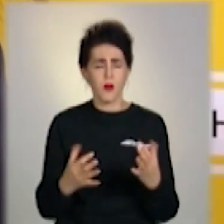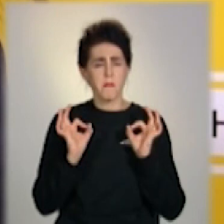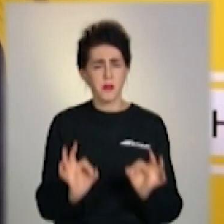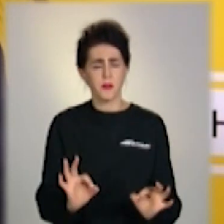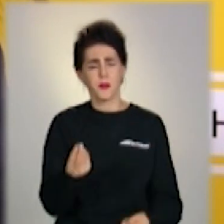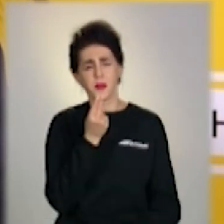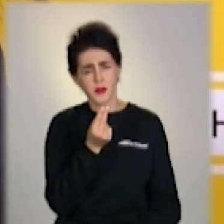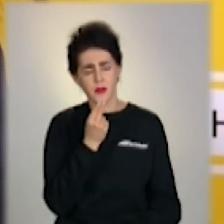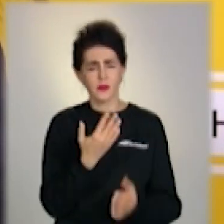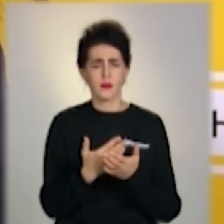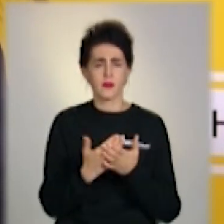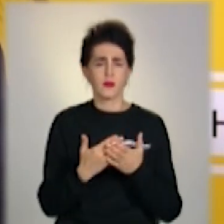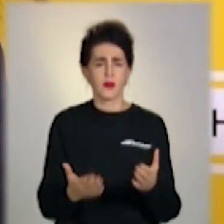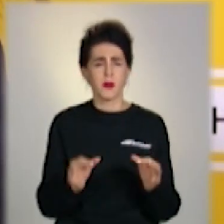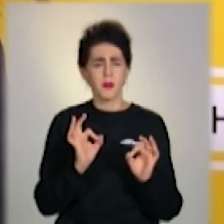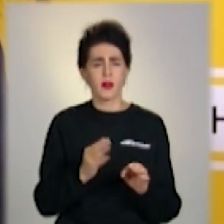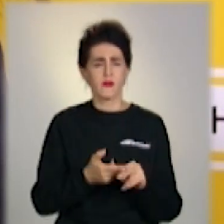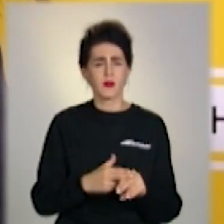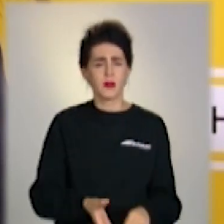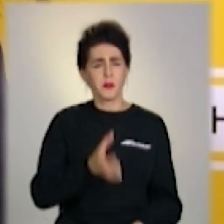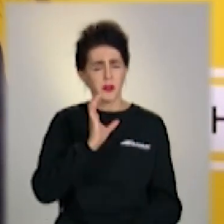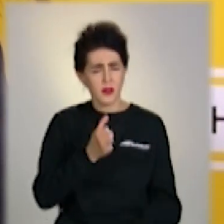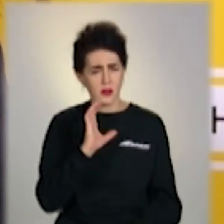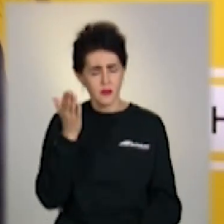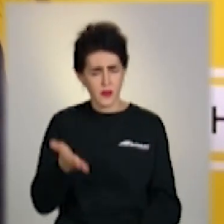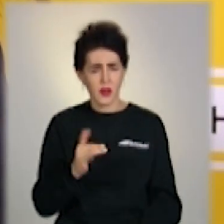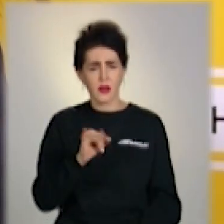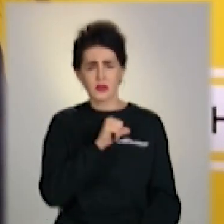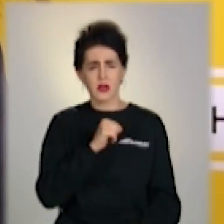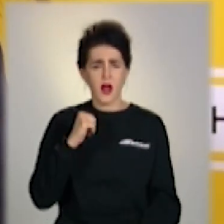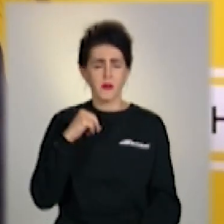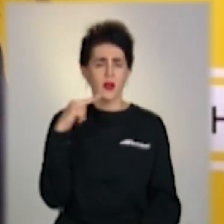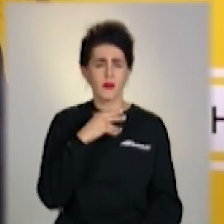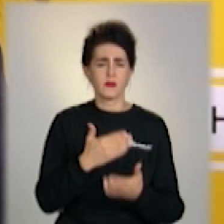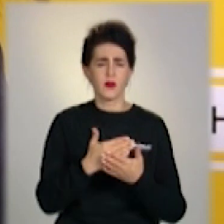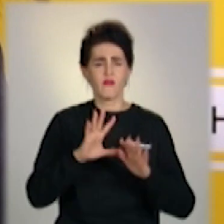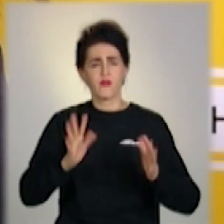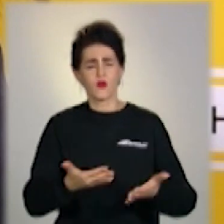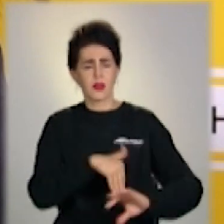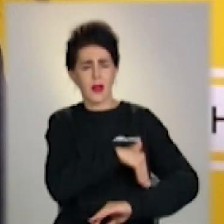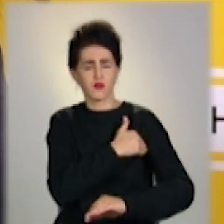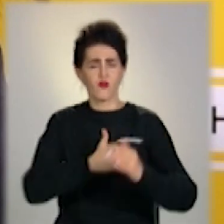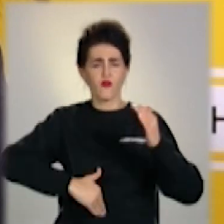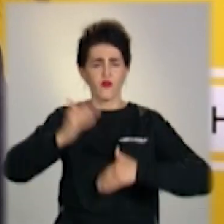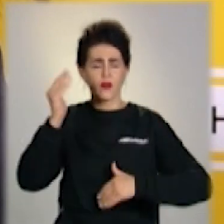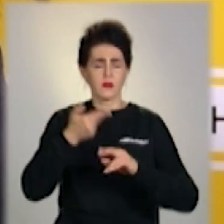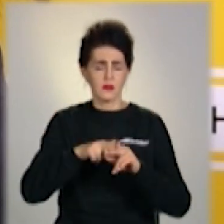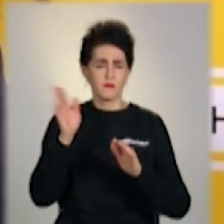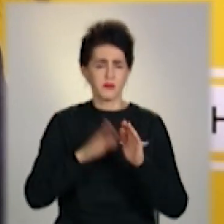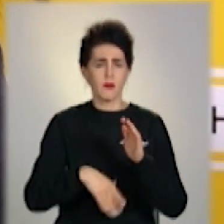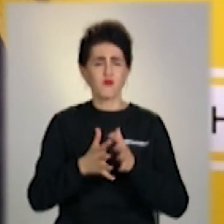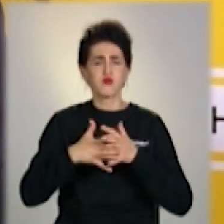харчування, достатнього вживання рідини і прийняття жарознижувальних препаратів при високій температурі, при температурі більше